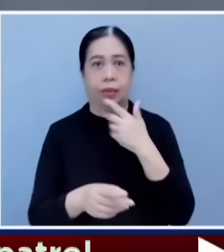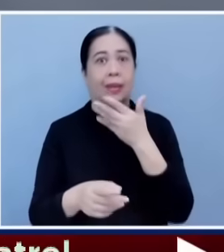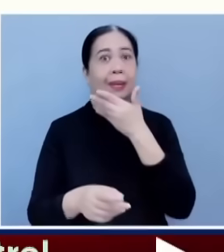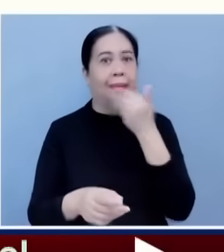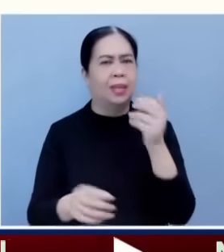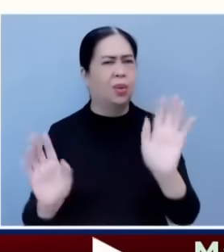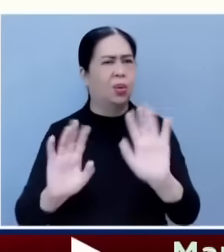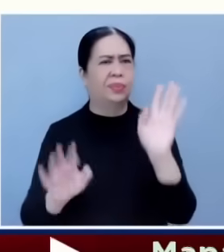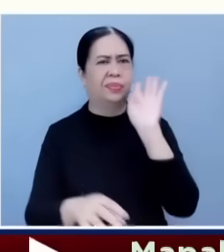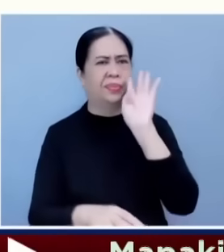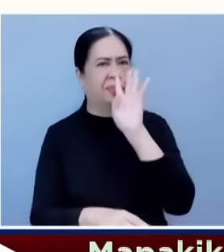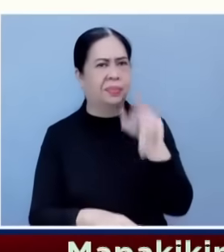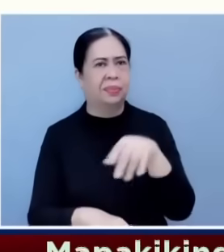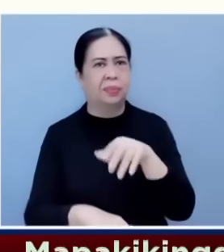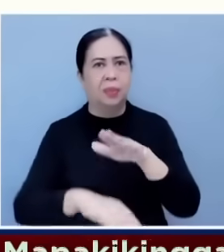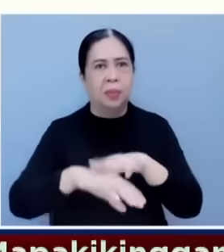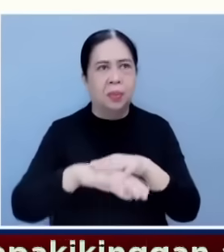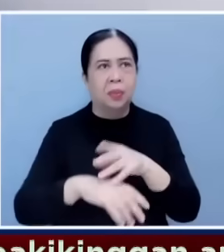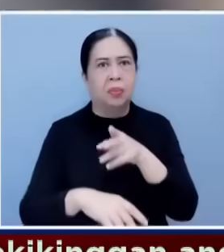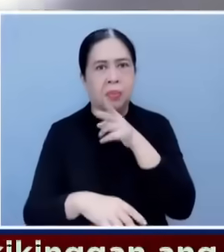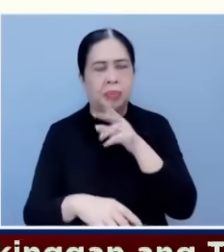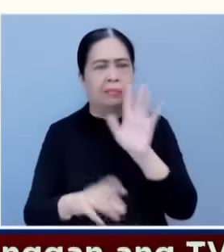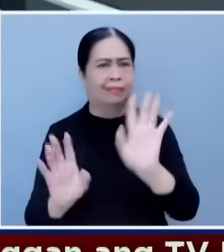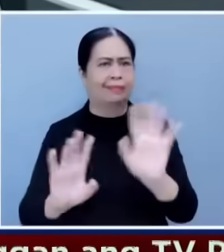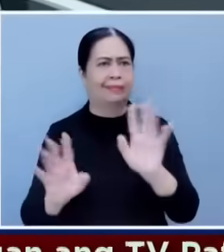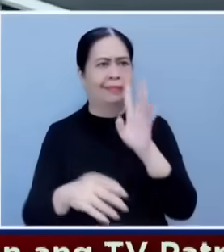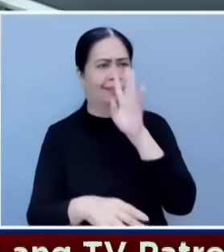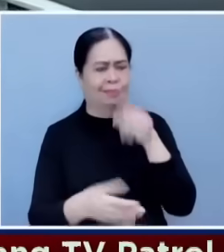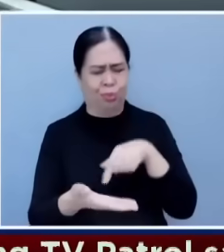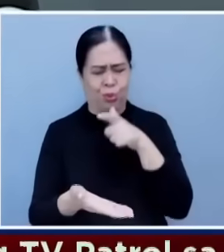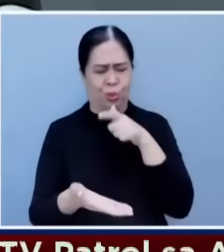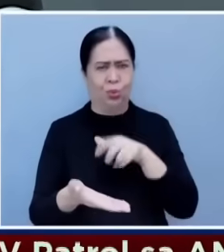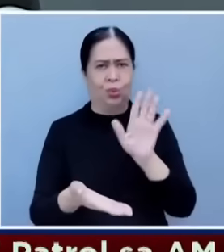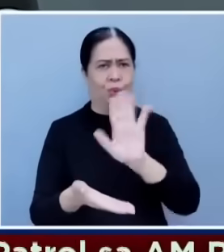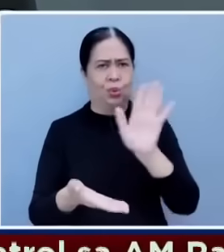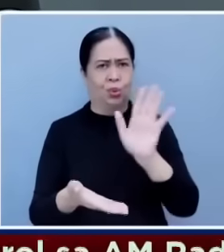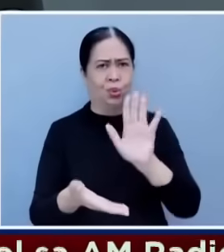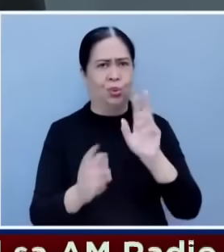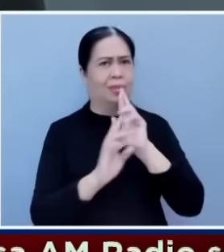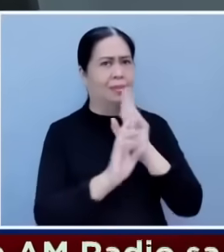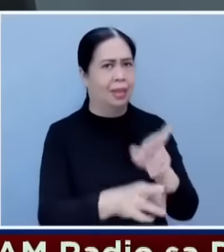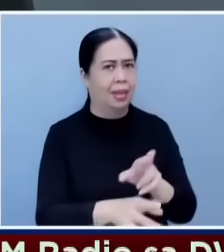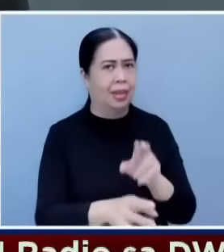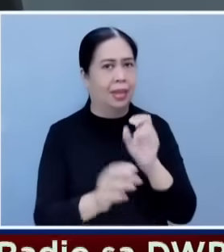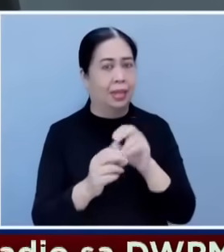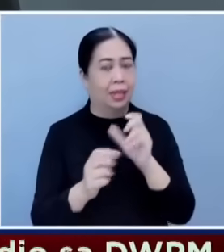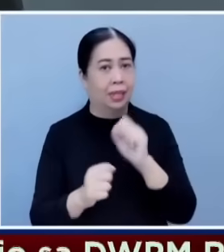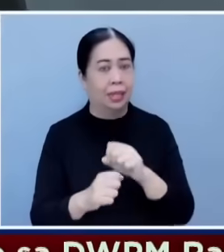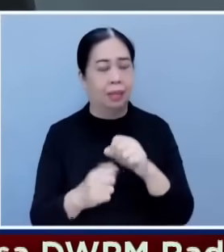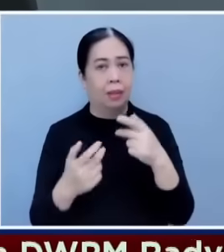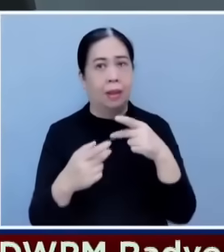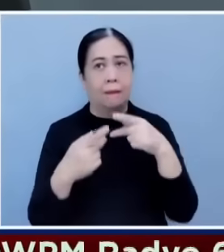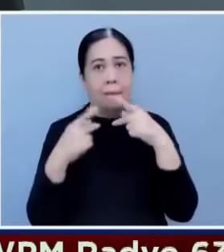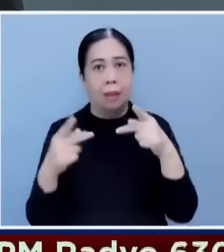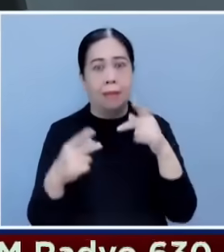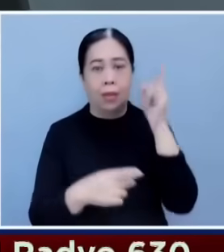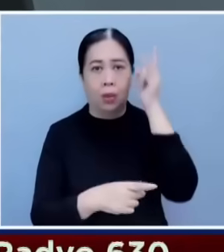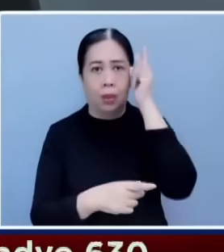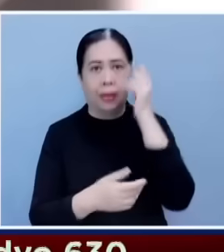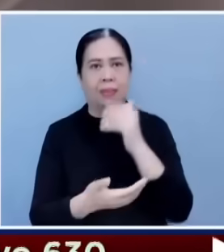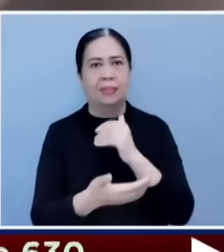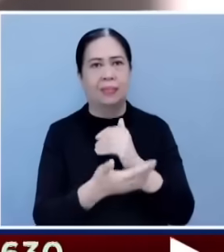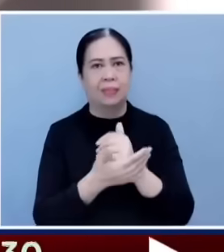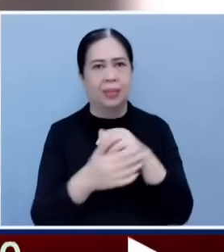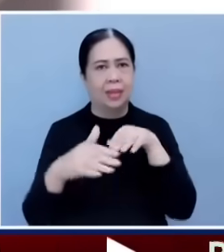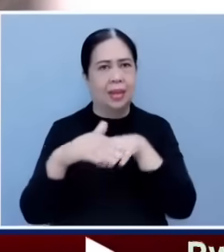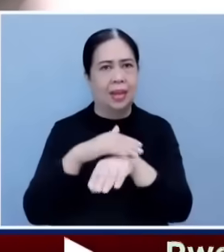huwag pansinin ang mga tawag mula sa mga number na hindi kilala. At kung kailangang mag-connect sa mga public Wi-Fi, iwasang